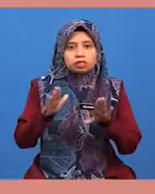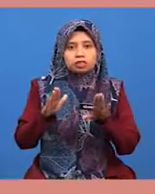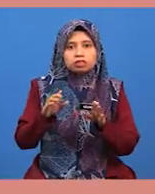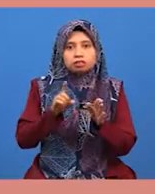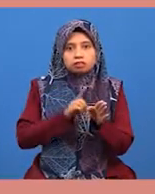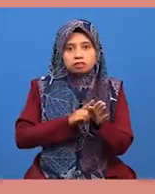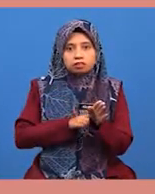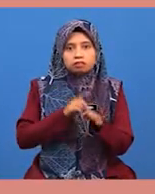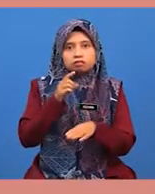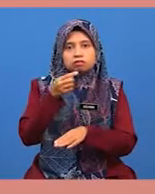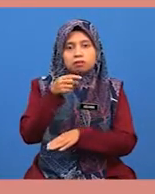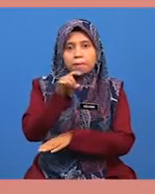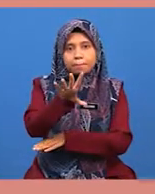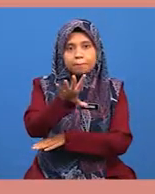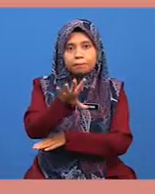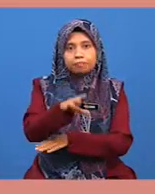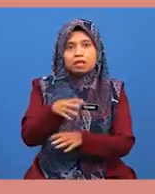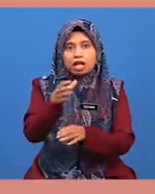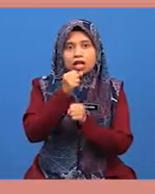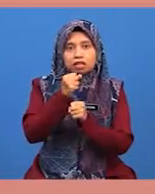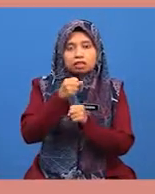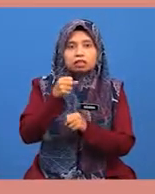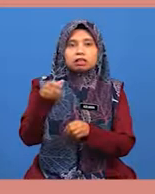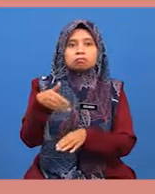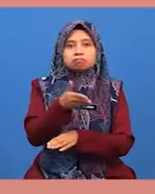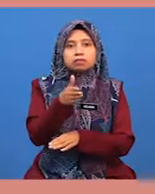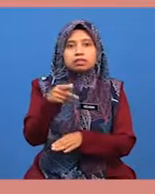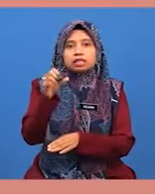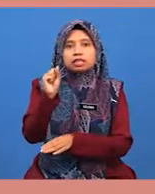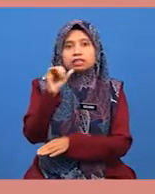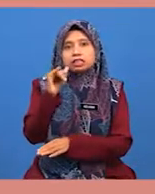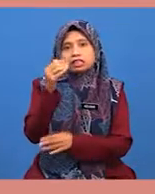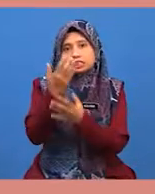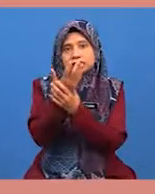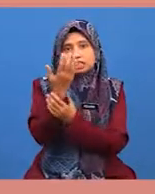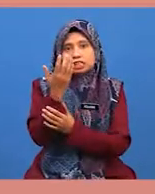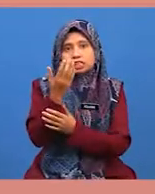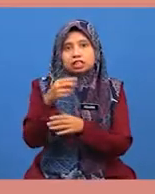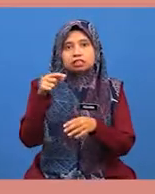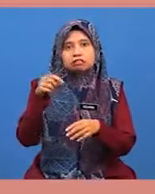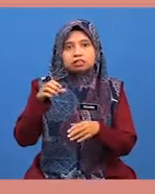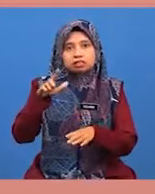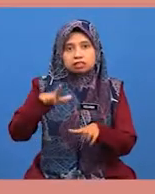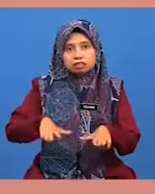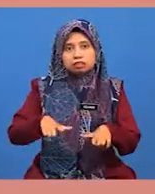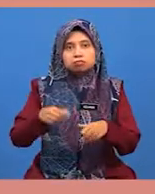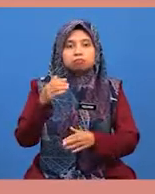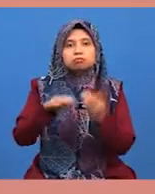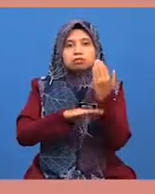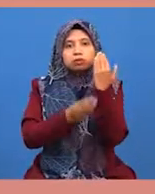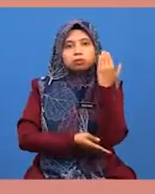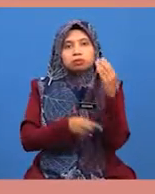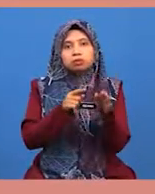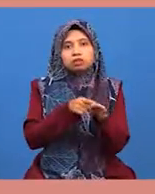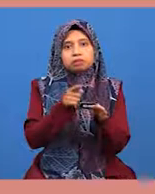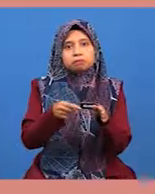dibenci. Tangkap puyuh, sing-sing lengan. Taruh bakul di tepi titi. Kerja